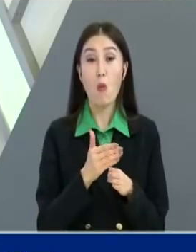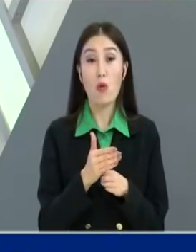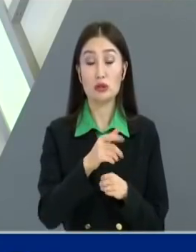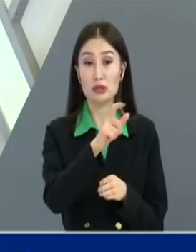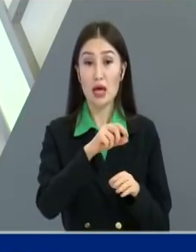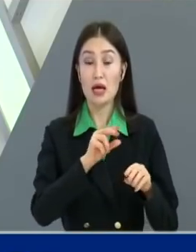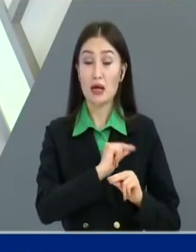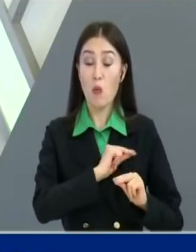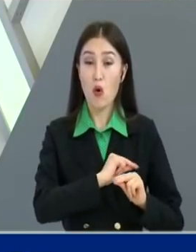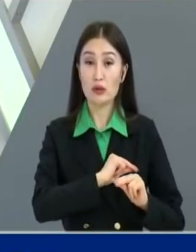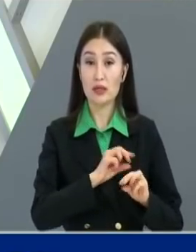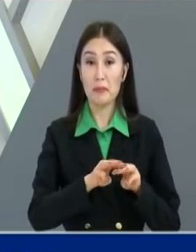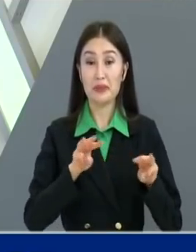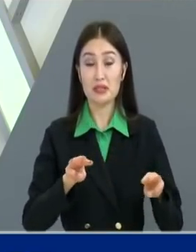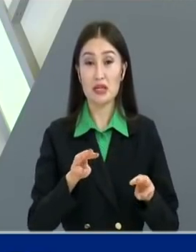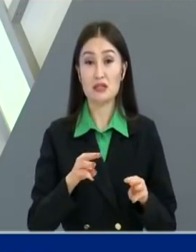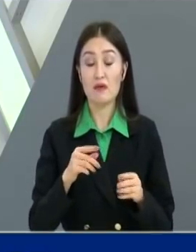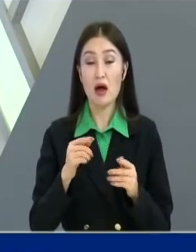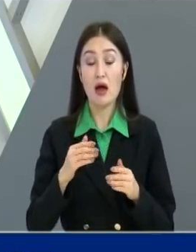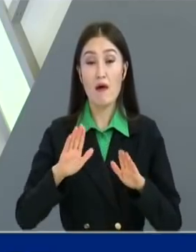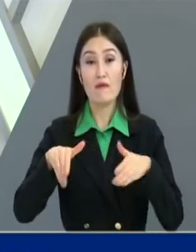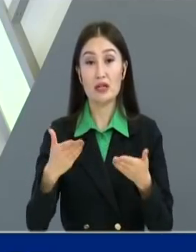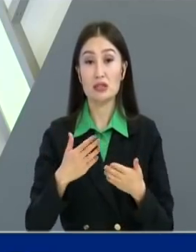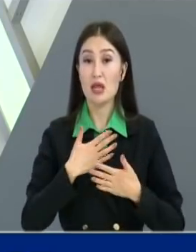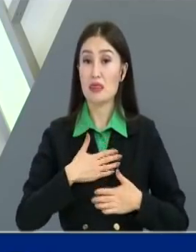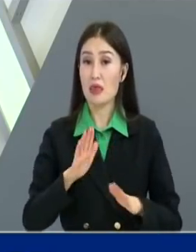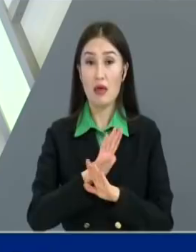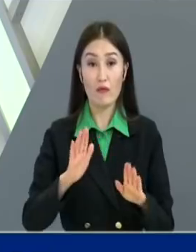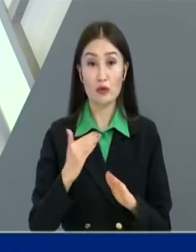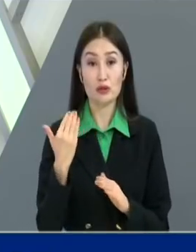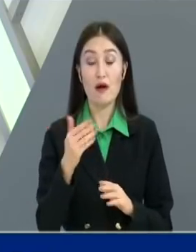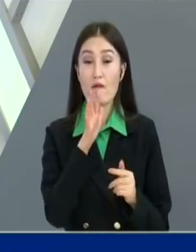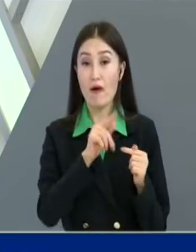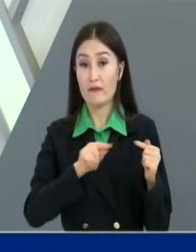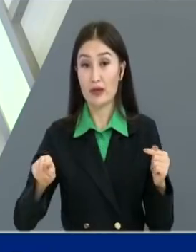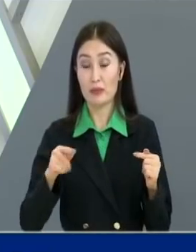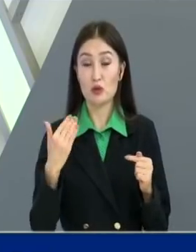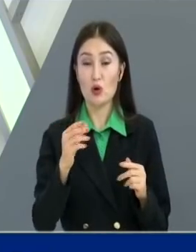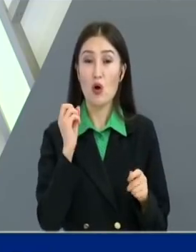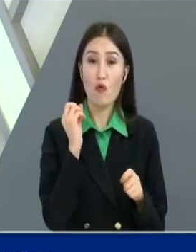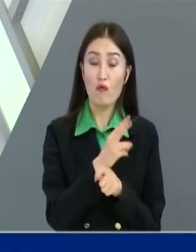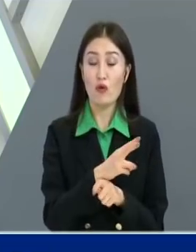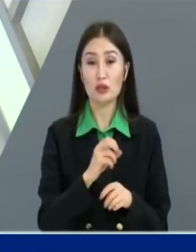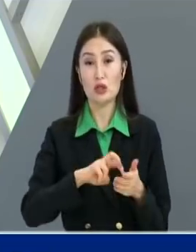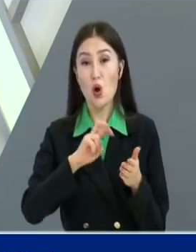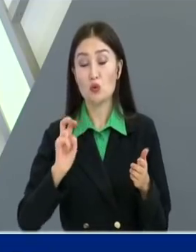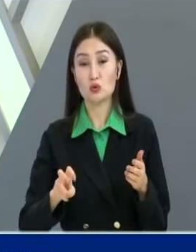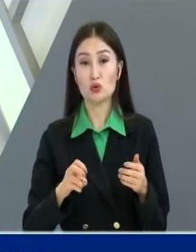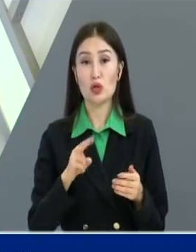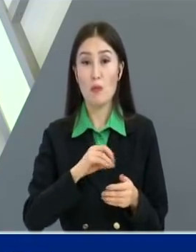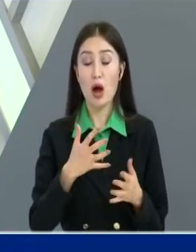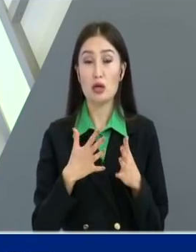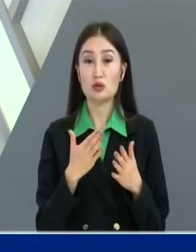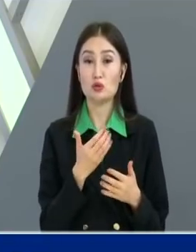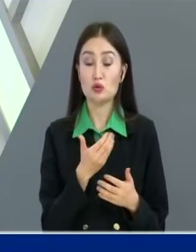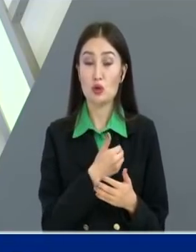министерства выразили недовольство министром. В сообщении Минфина говорится, что за время ее работы уволили и ушли по собственному желанию